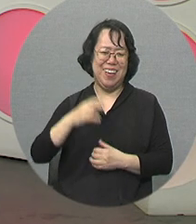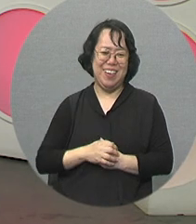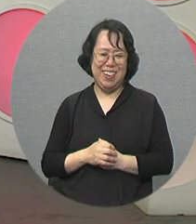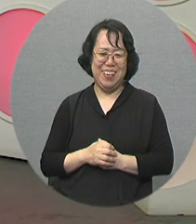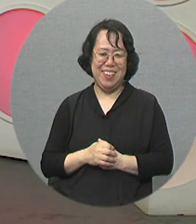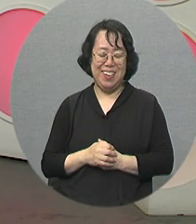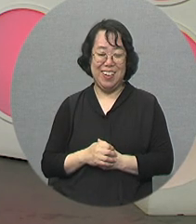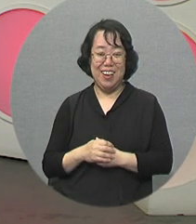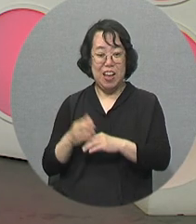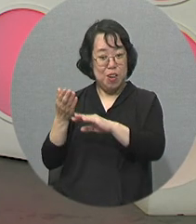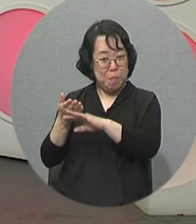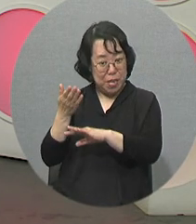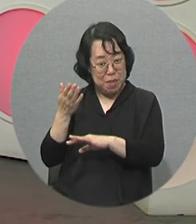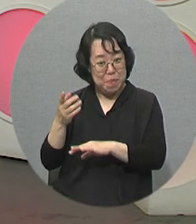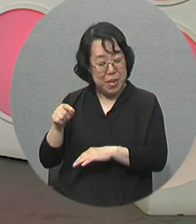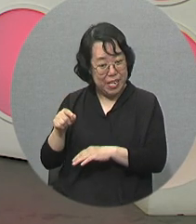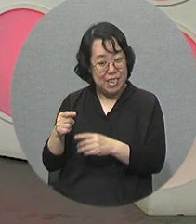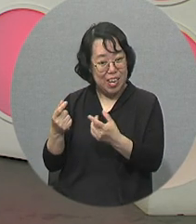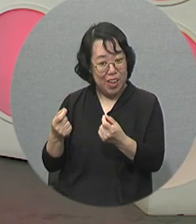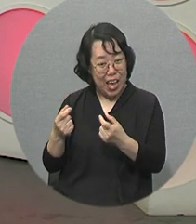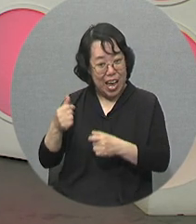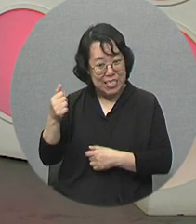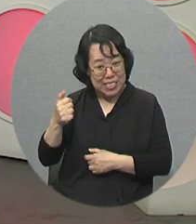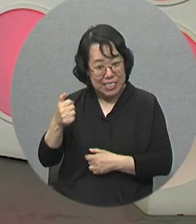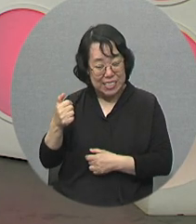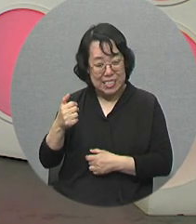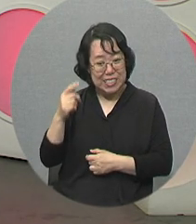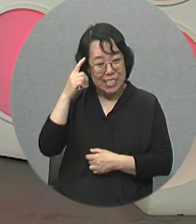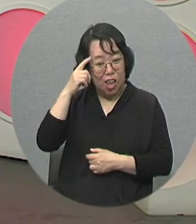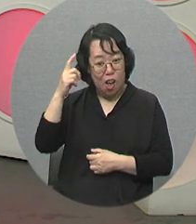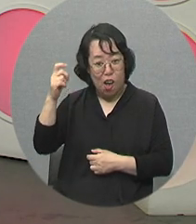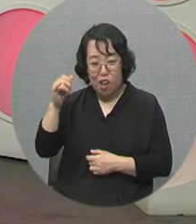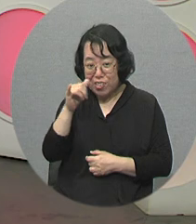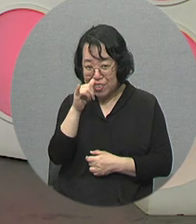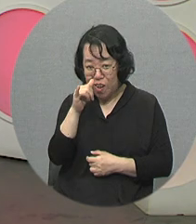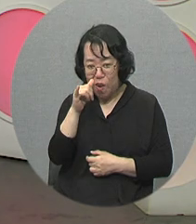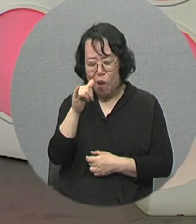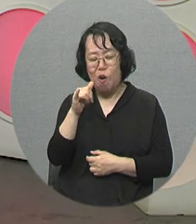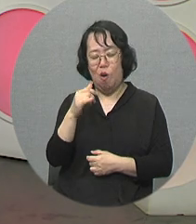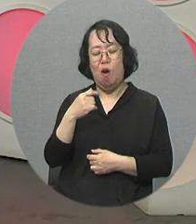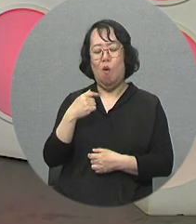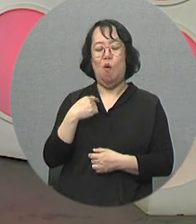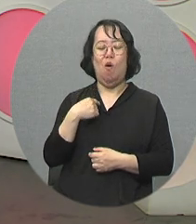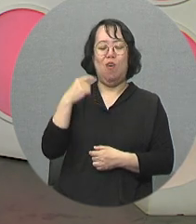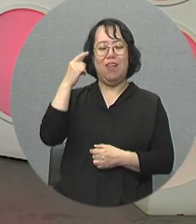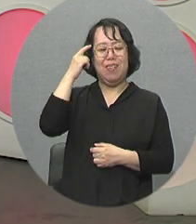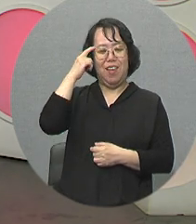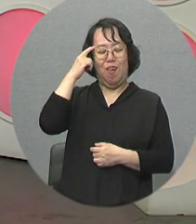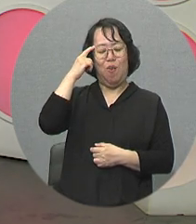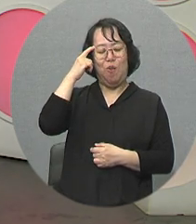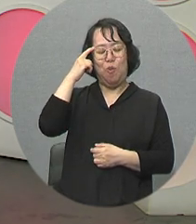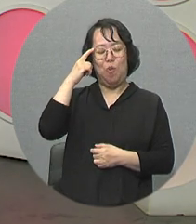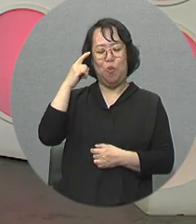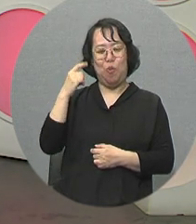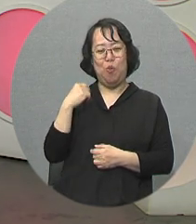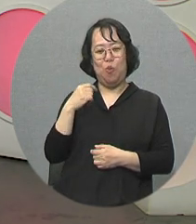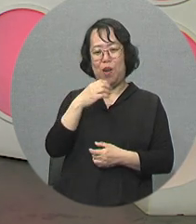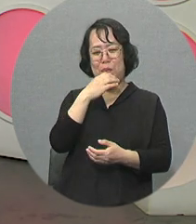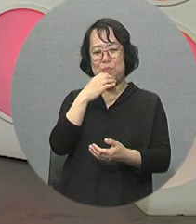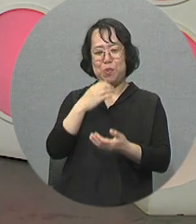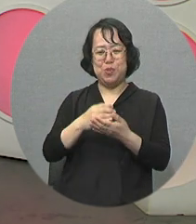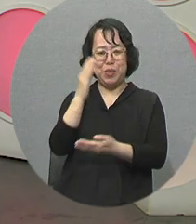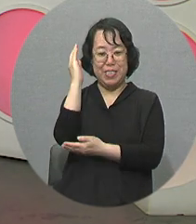있나요? 오늘 감동 사연도 역시나 역시였습니다. 정말 아름다움의 자태에 또한 네. 우리 유대원님께서 아, 감동